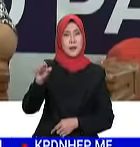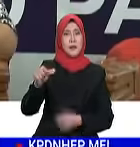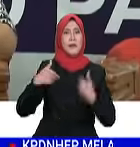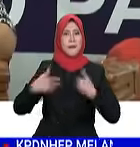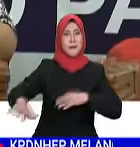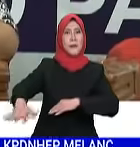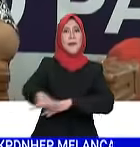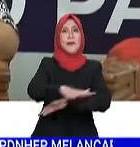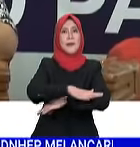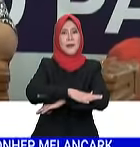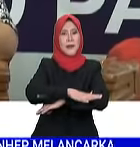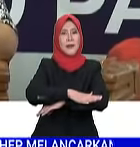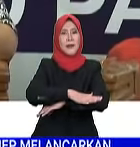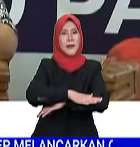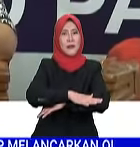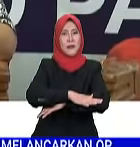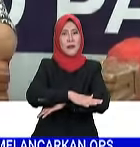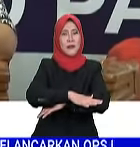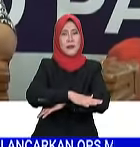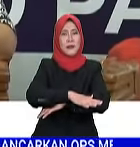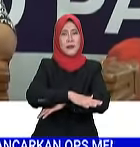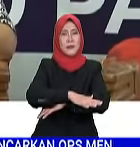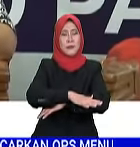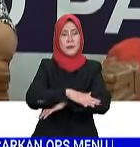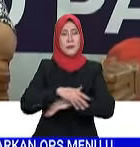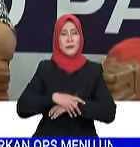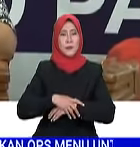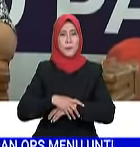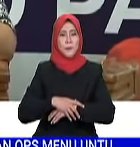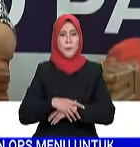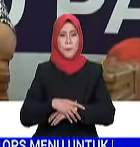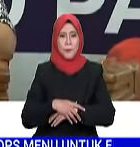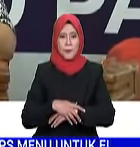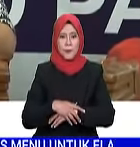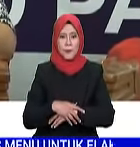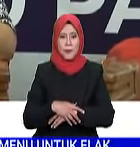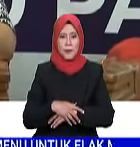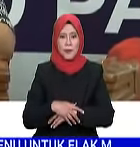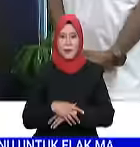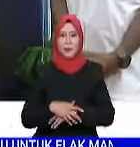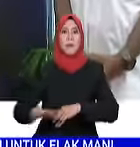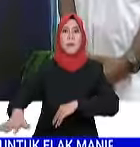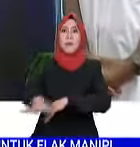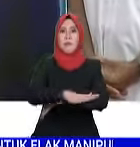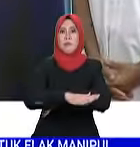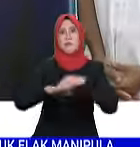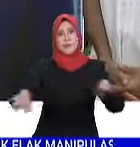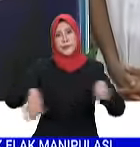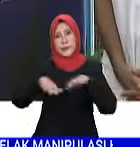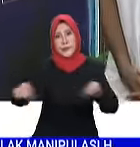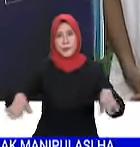pantai. Jadi dia ada benda, bay watching. Bay watch.